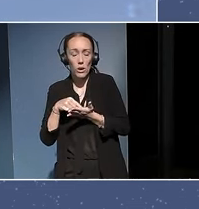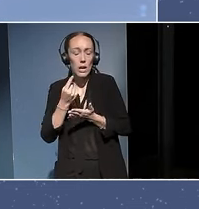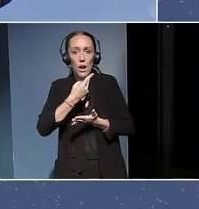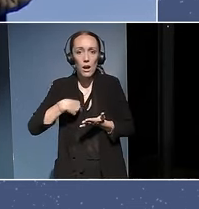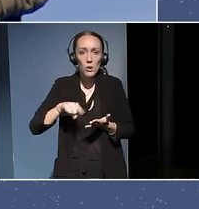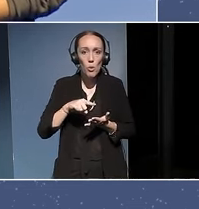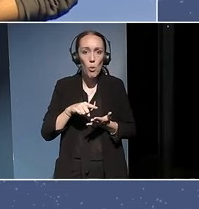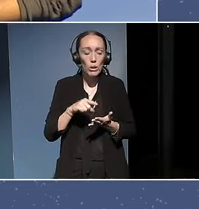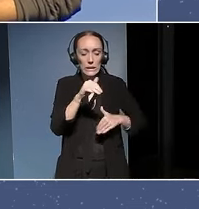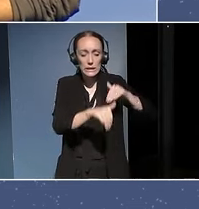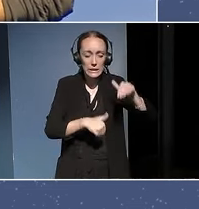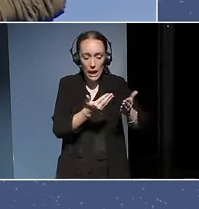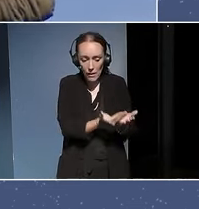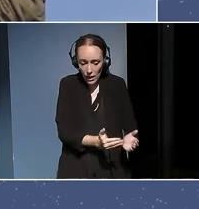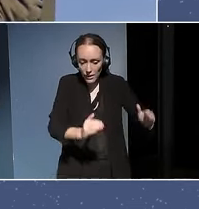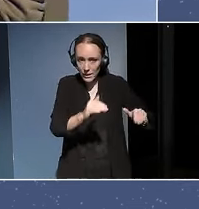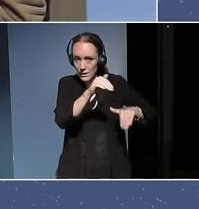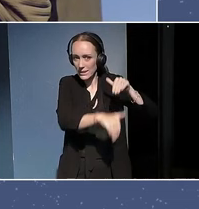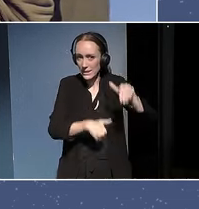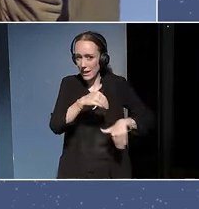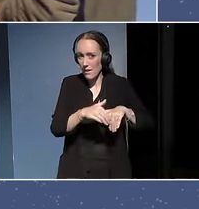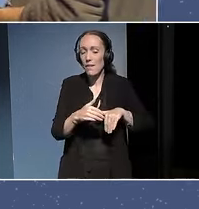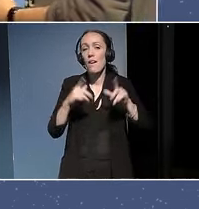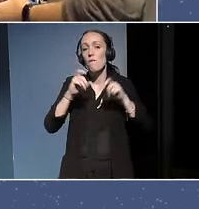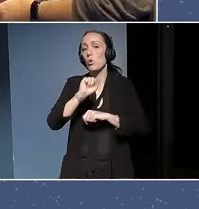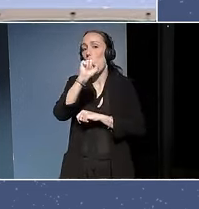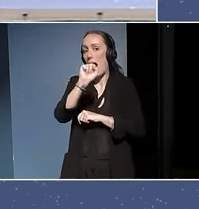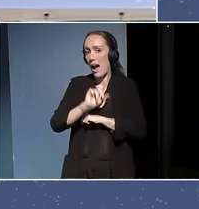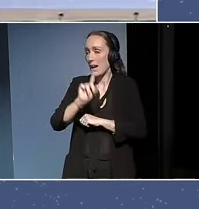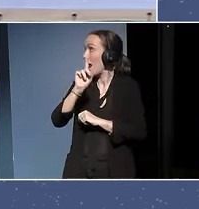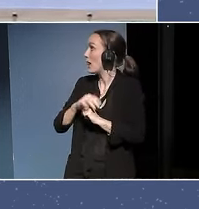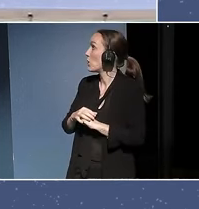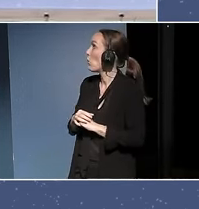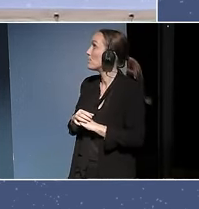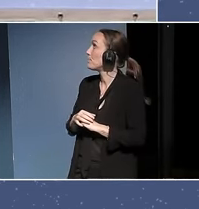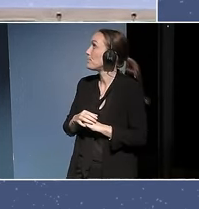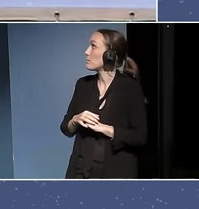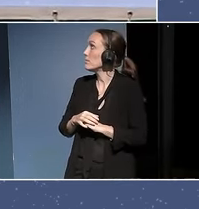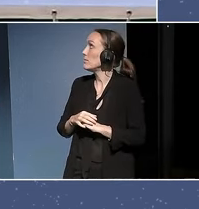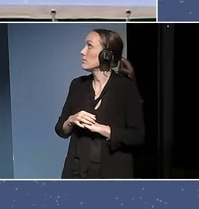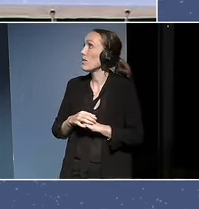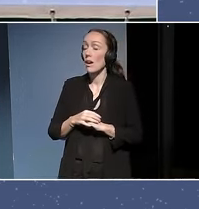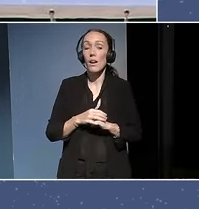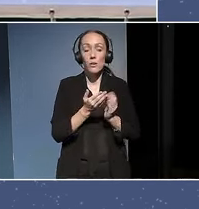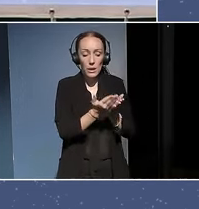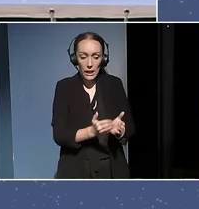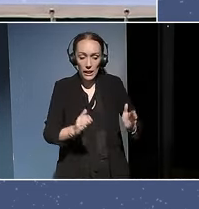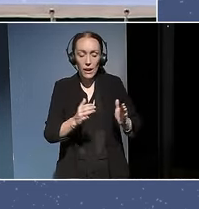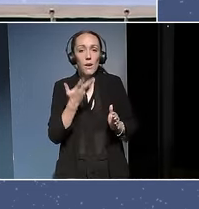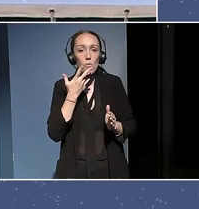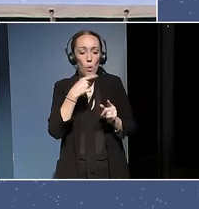scavare una nicchia vedete là nella foto a in alto una nicchia per recuperare la